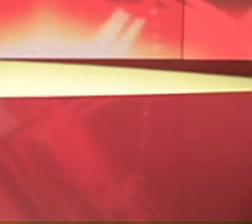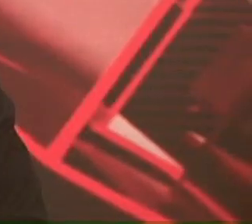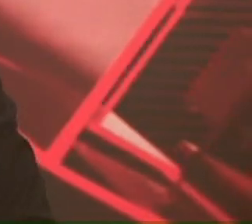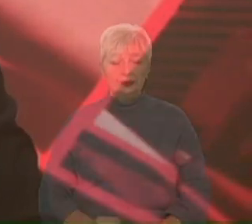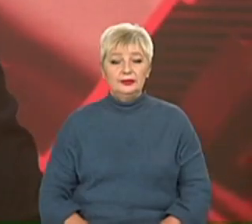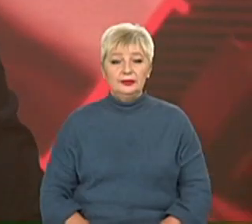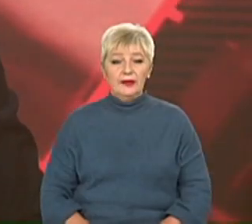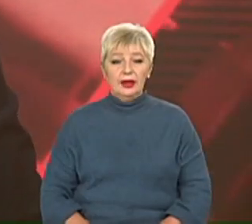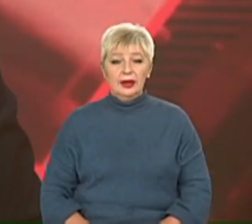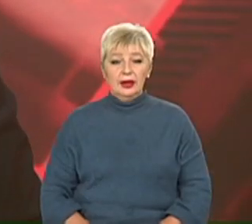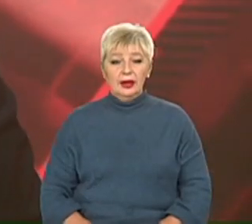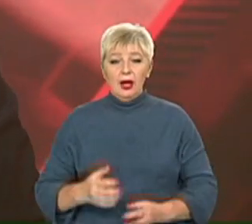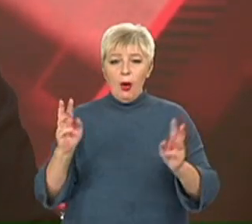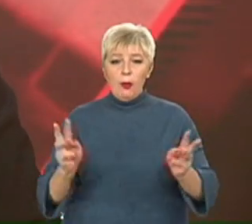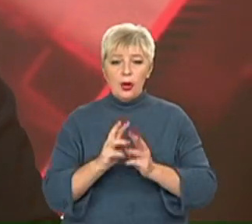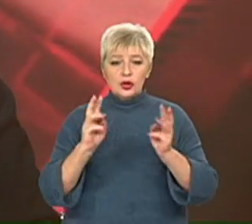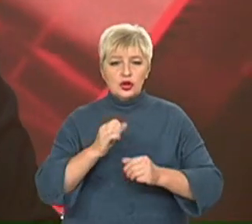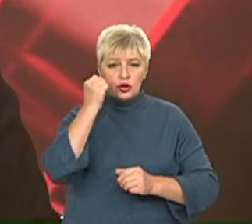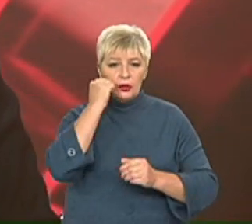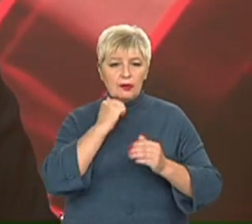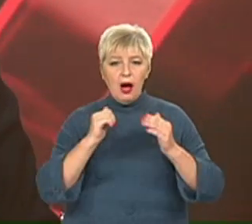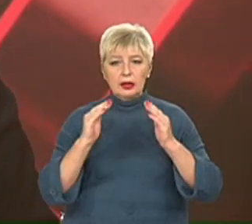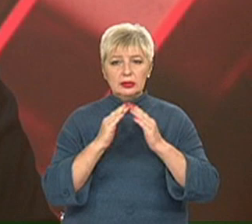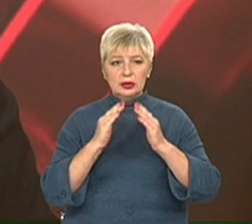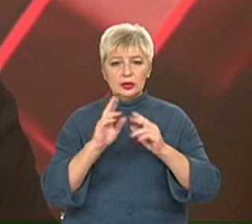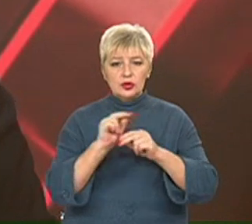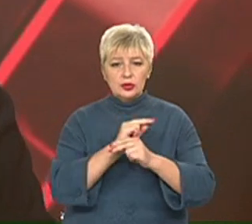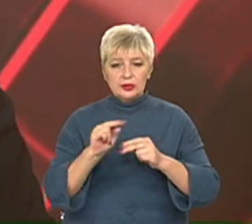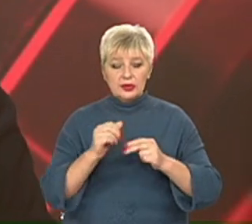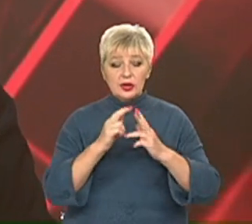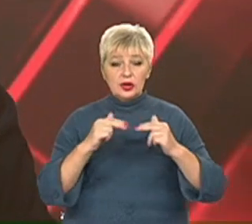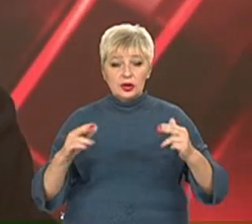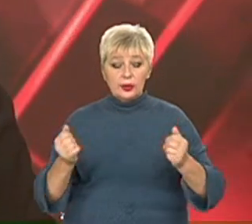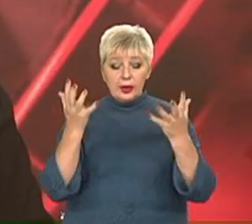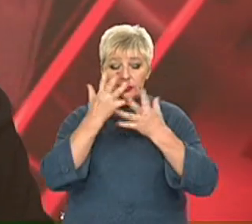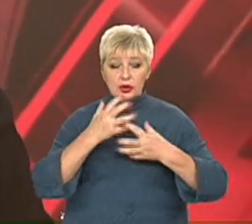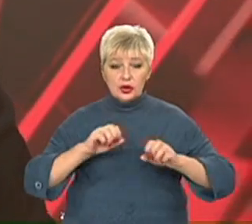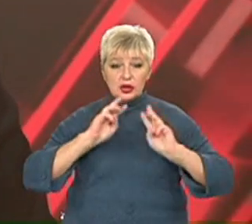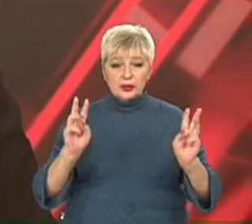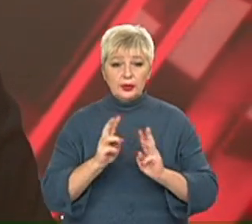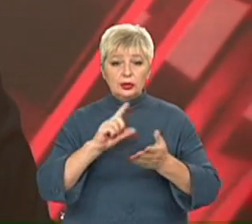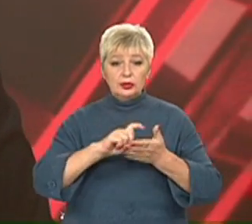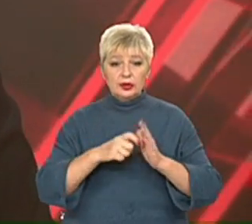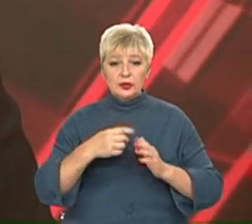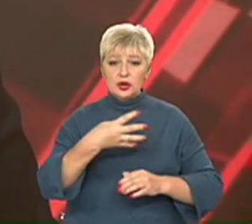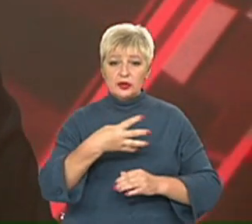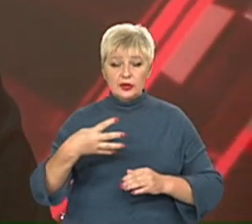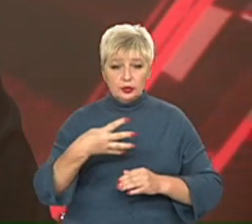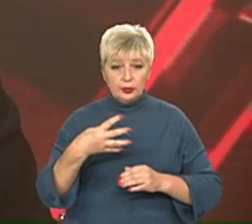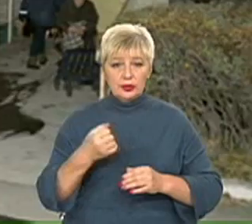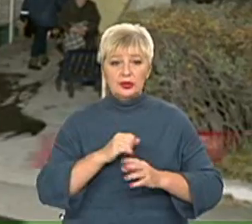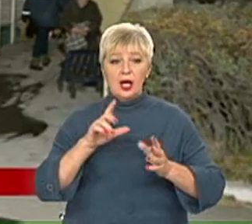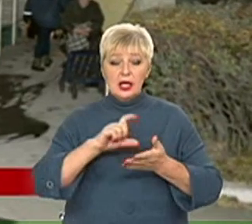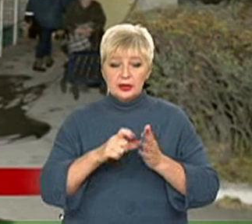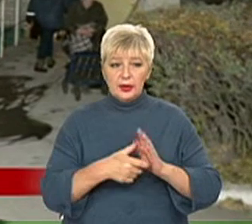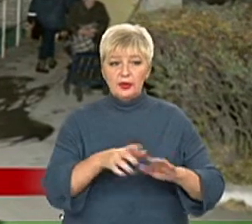Костікова. Пожежа в геріатричному пансіонаті Дніпра. Вночі спалахнуло в кімнаті на 4-му поверсі.